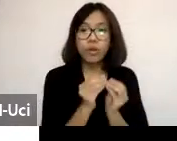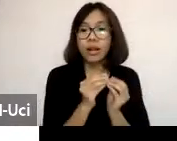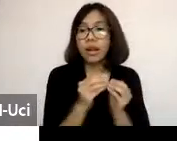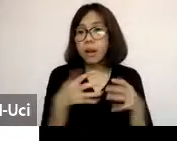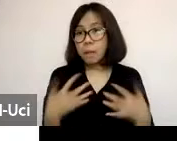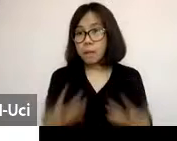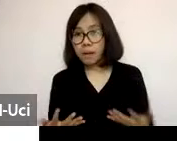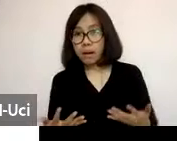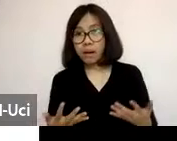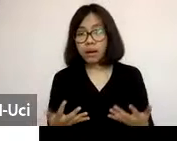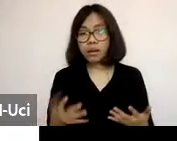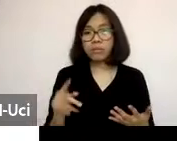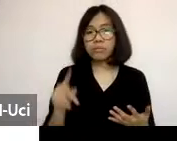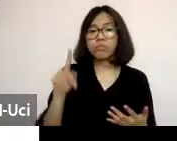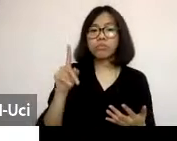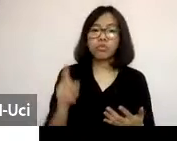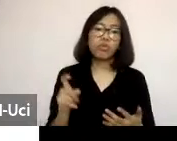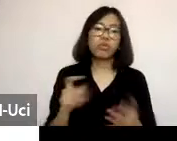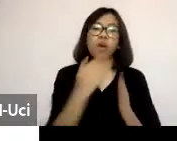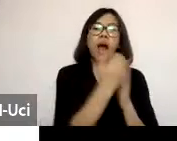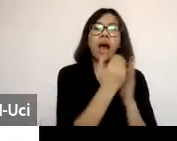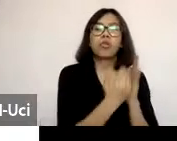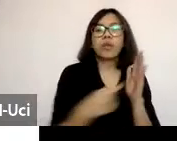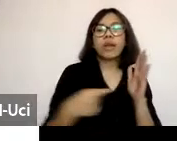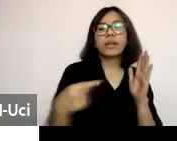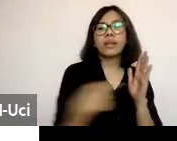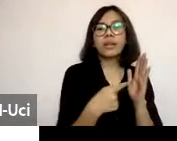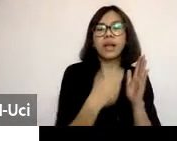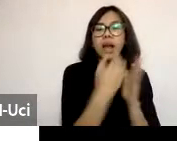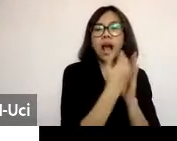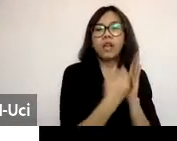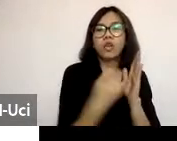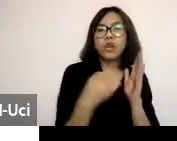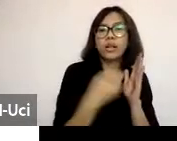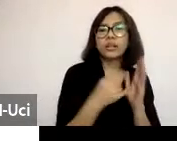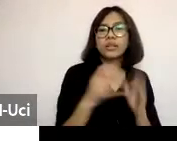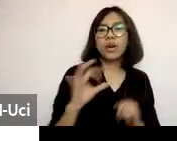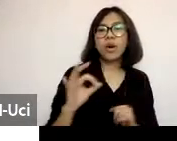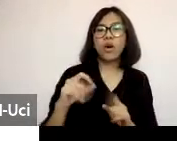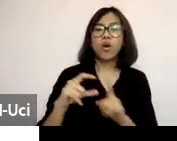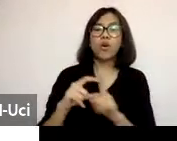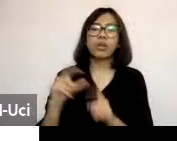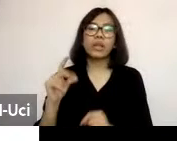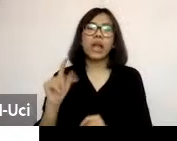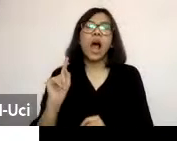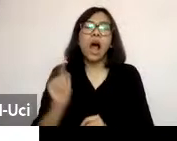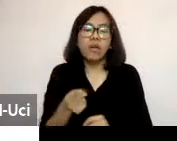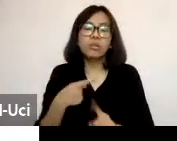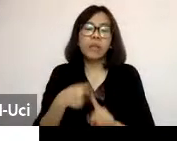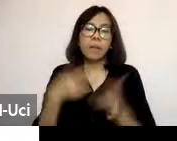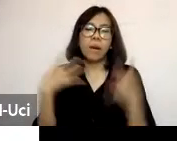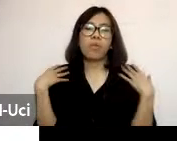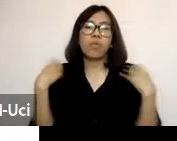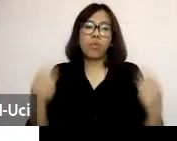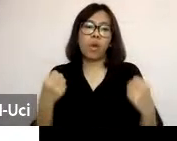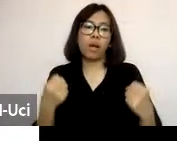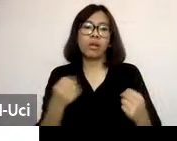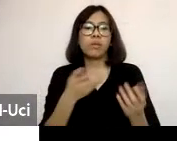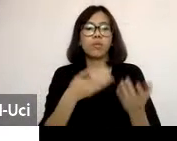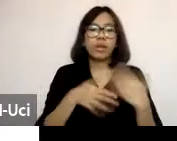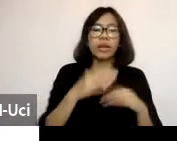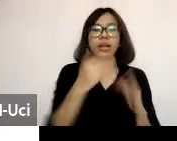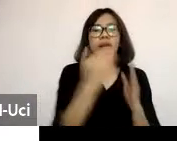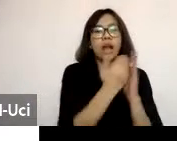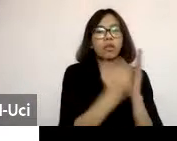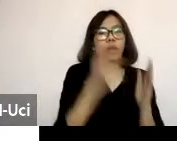Saya kira perlu penguatan regulasi keberadaan kode er Ya baik di level minimal ada di PP atau